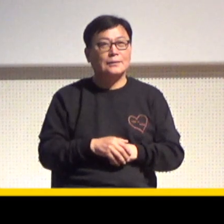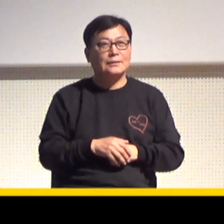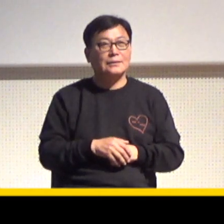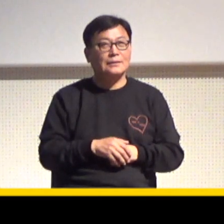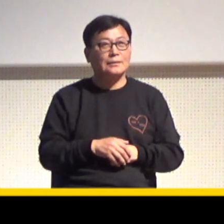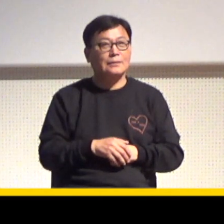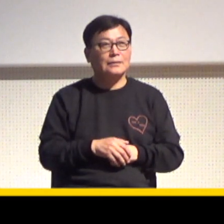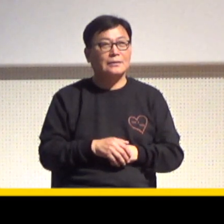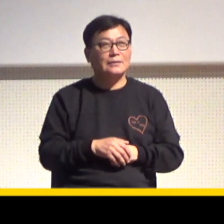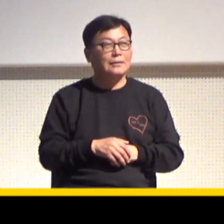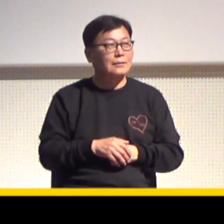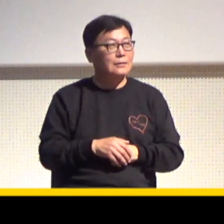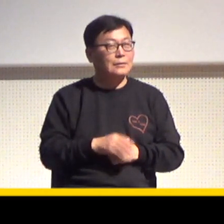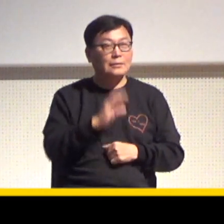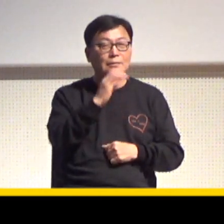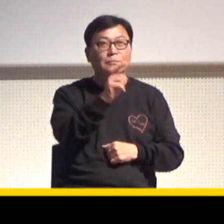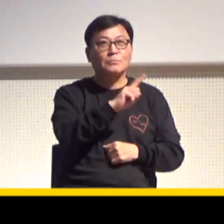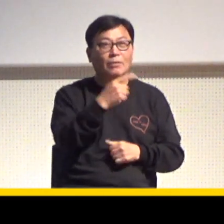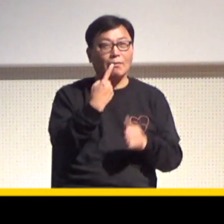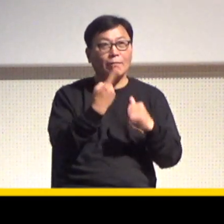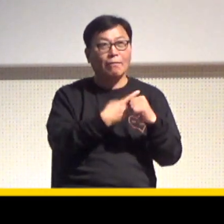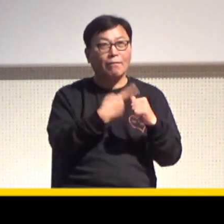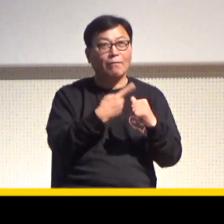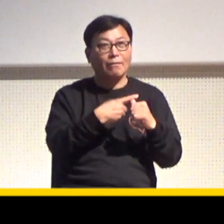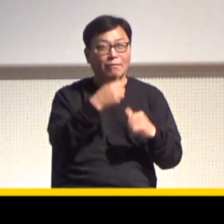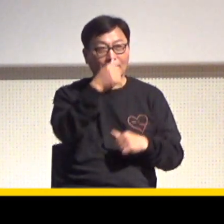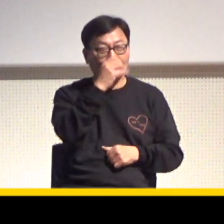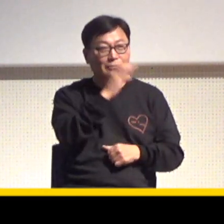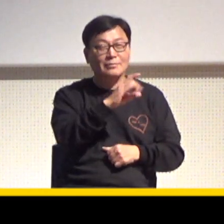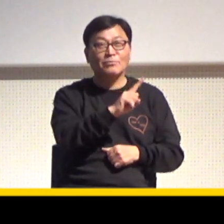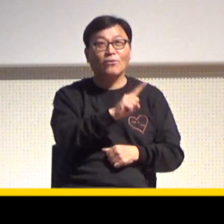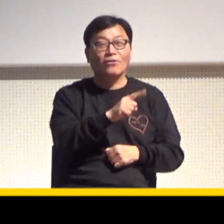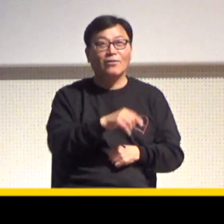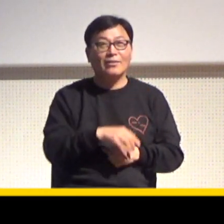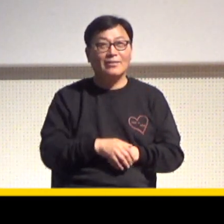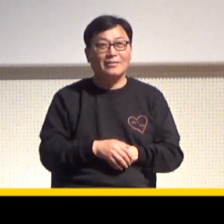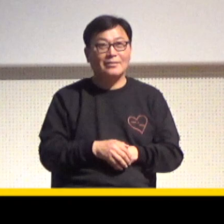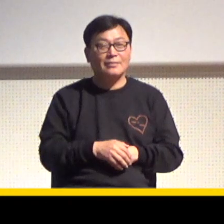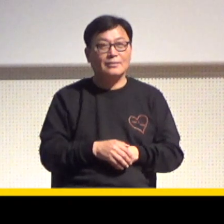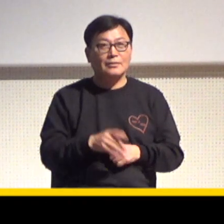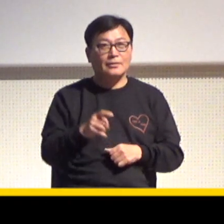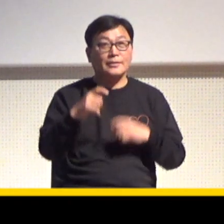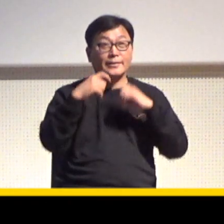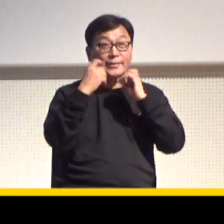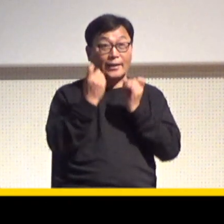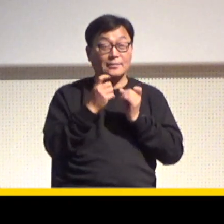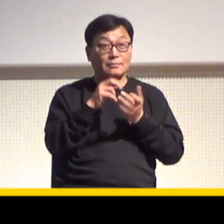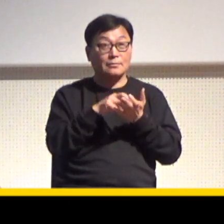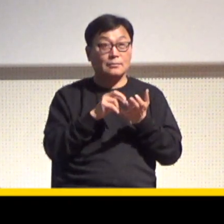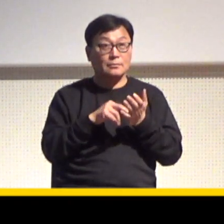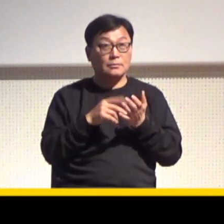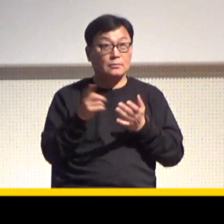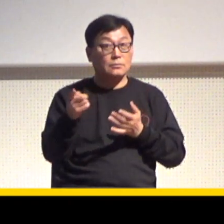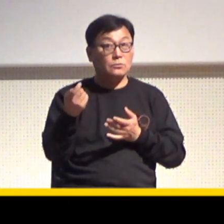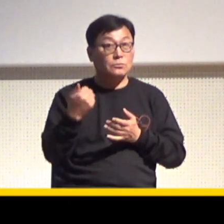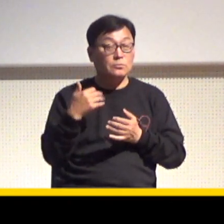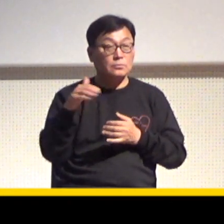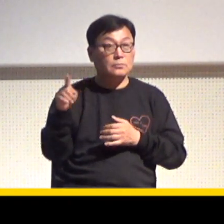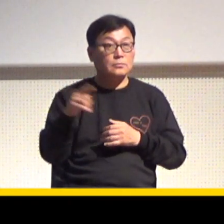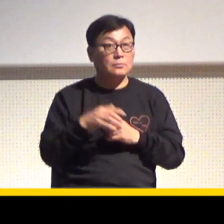여기 은성당이 어디서 왔어요? 이상한데요, 이게. 네. 네. 저는 개인적으로 네네. 그